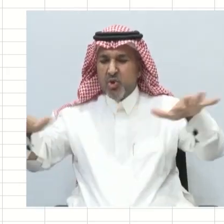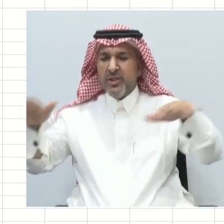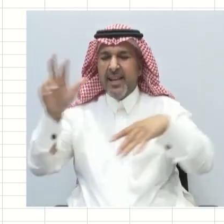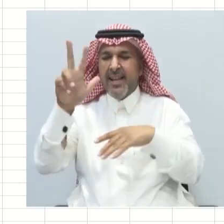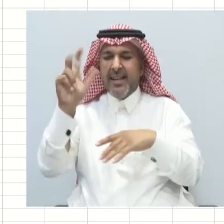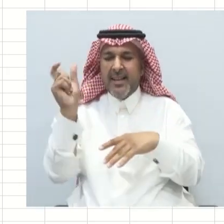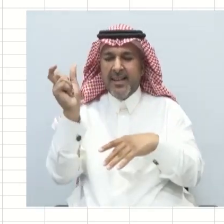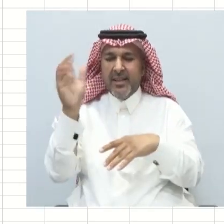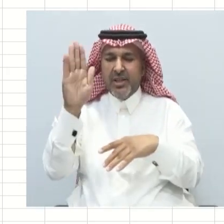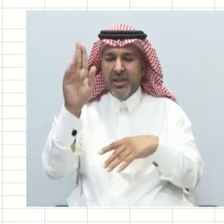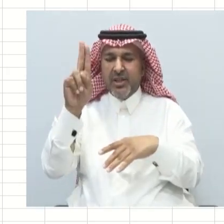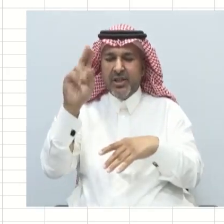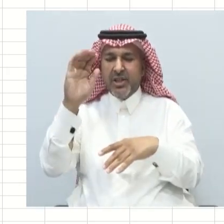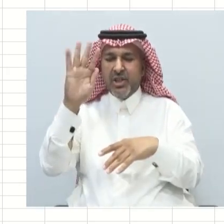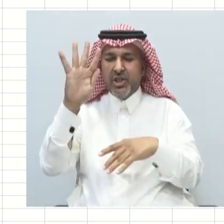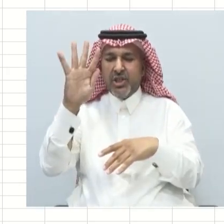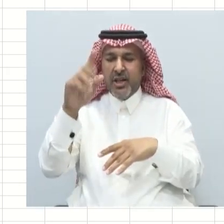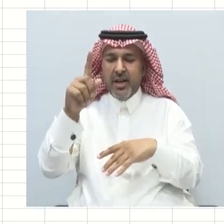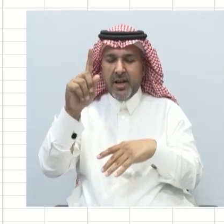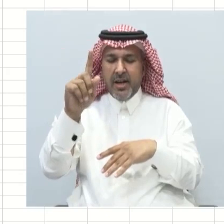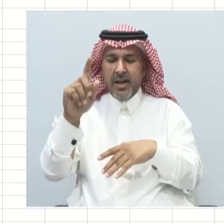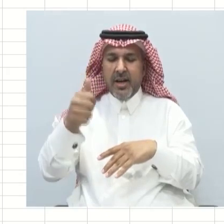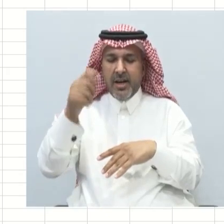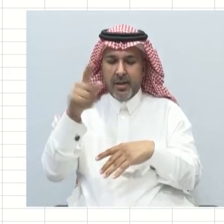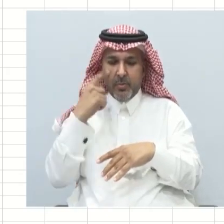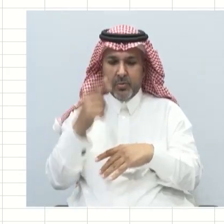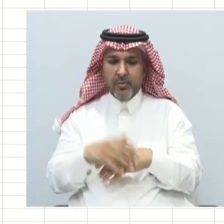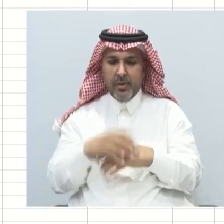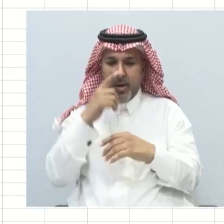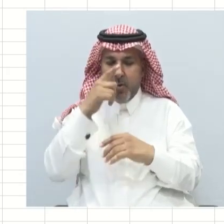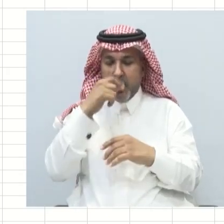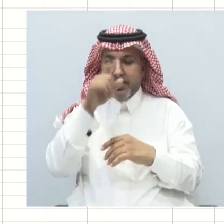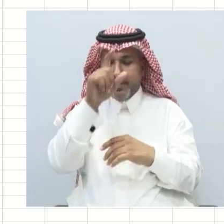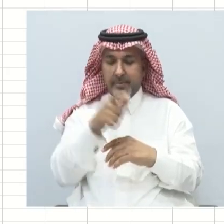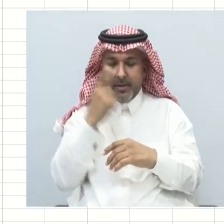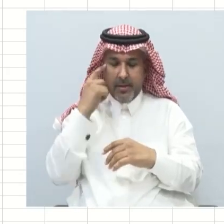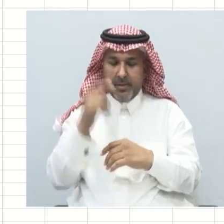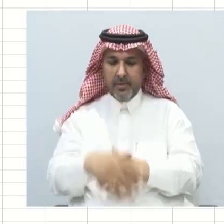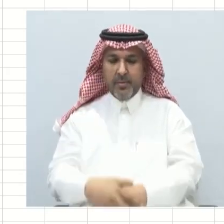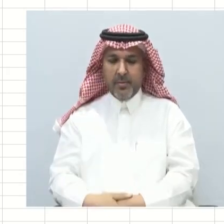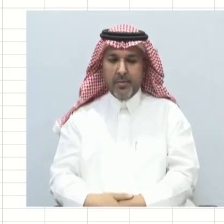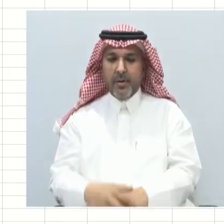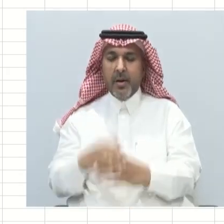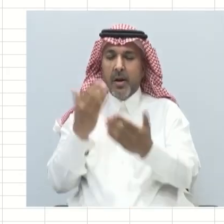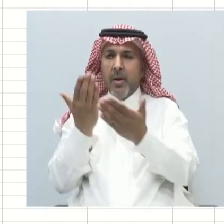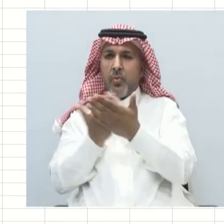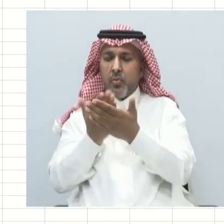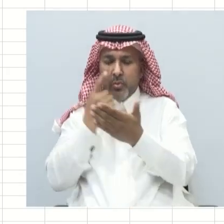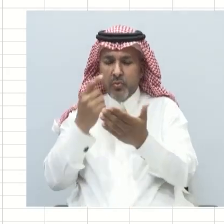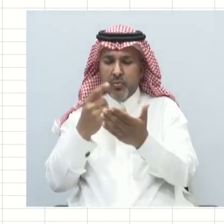فبالتالي تحدد العمودين الموج لديك تحدد العمودين الموجودين لديك وتروح الى